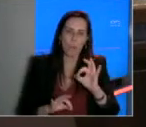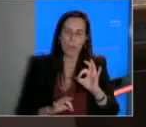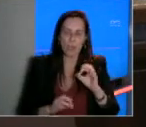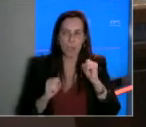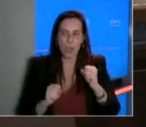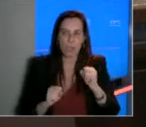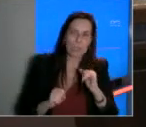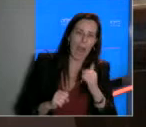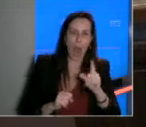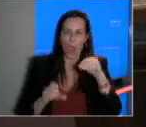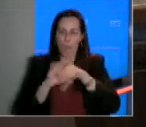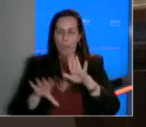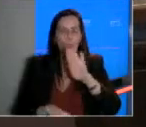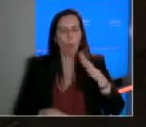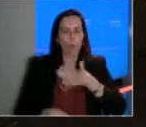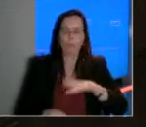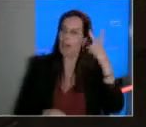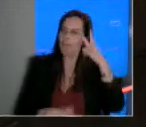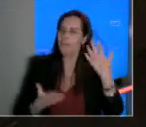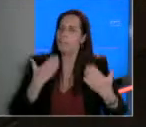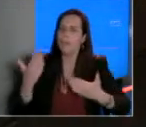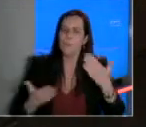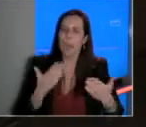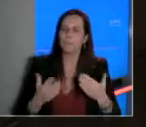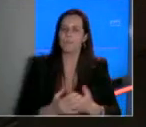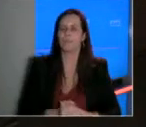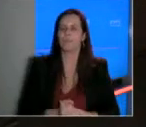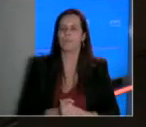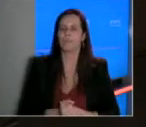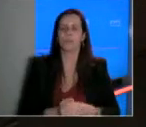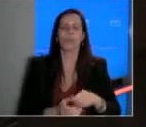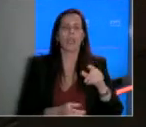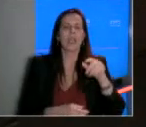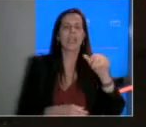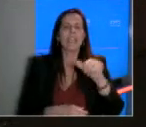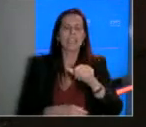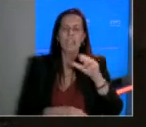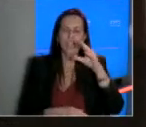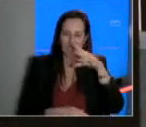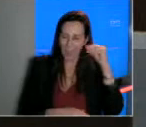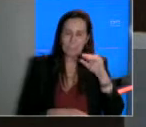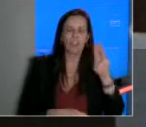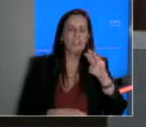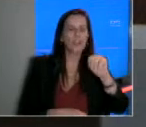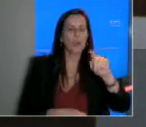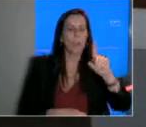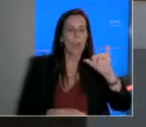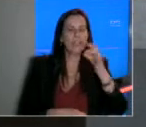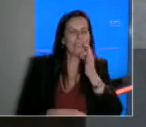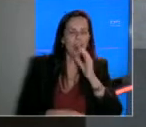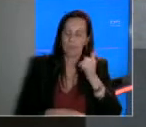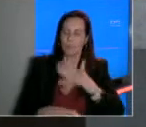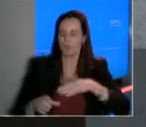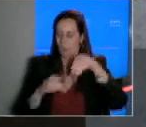נחרץ לא להיכנס לממשלה הזאת, הוא בעיקר רוצה להבין מה יהיה שם. להבנתי הוא ואיציק שמולי בדרך פנימה. שוב, זה,